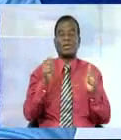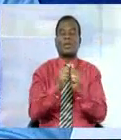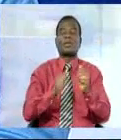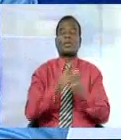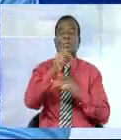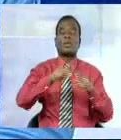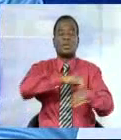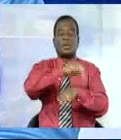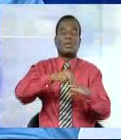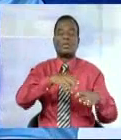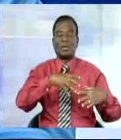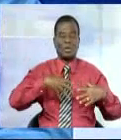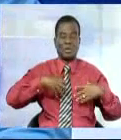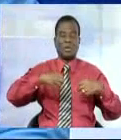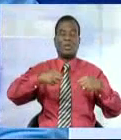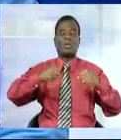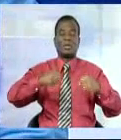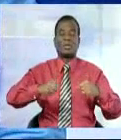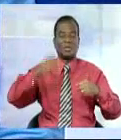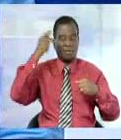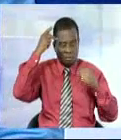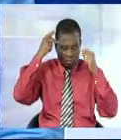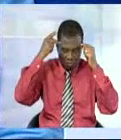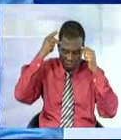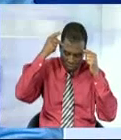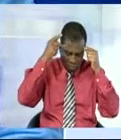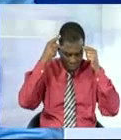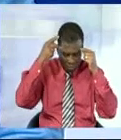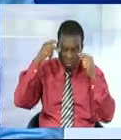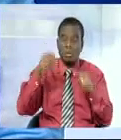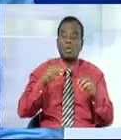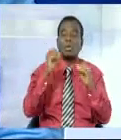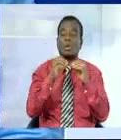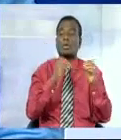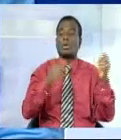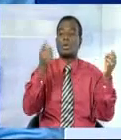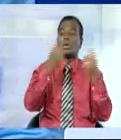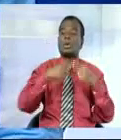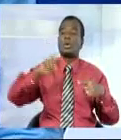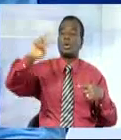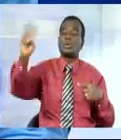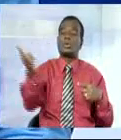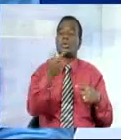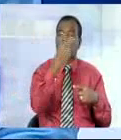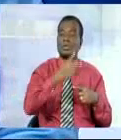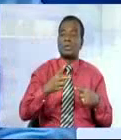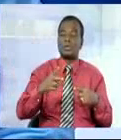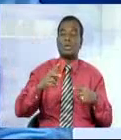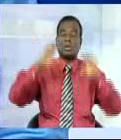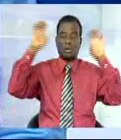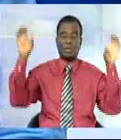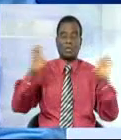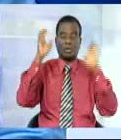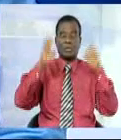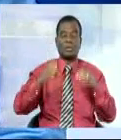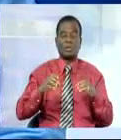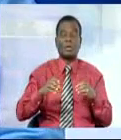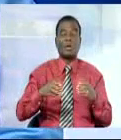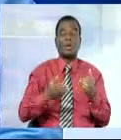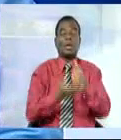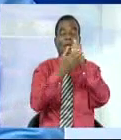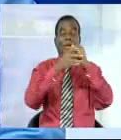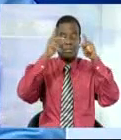de santé mentale organise la deuxième édition des journées de l'écoute objectif. Aider les personnes, les